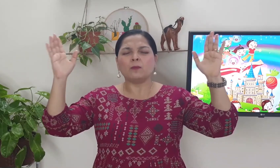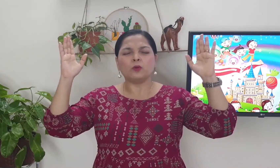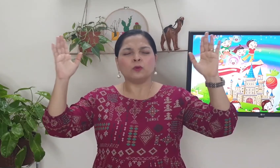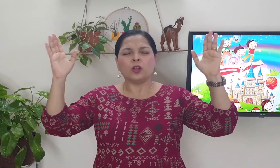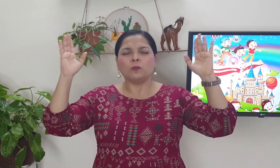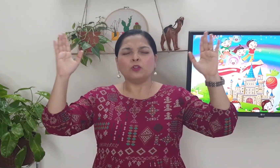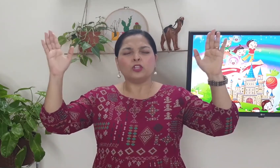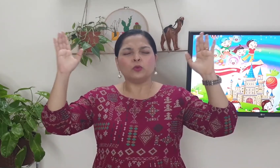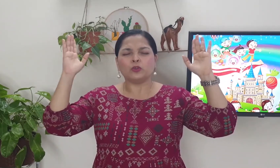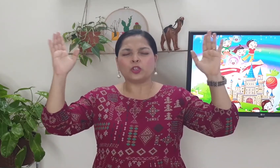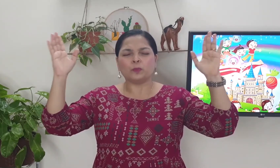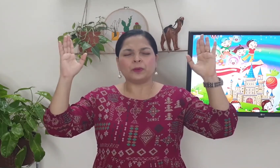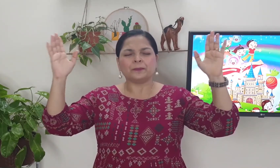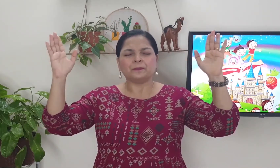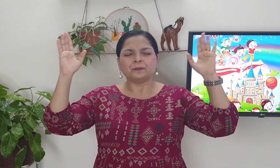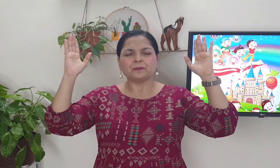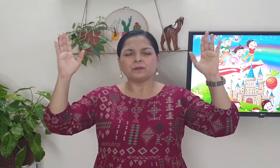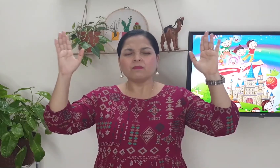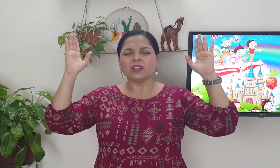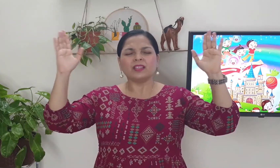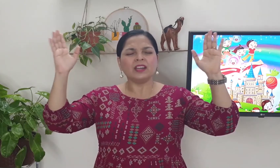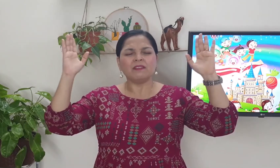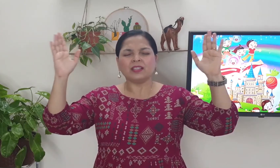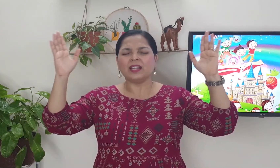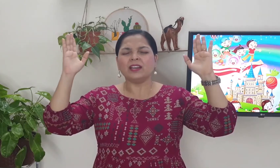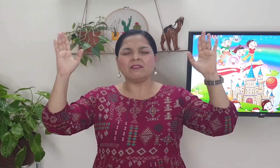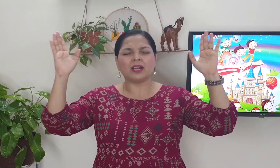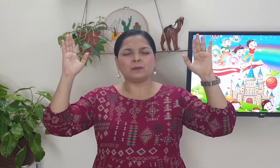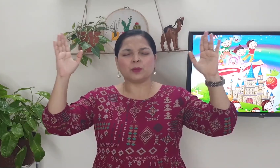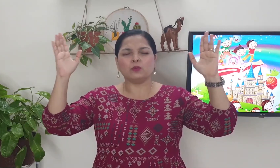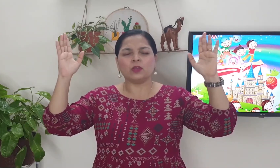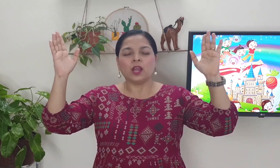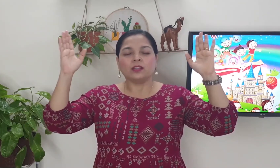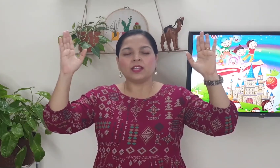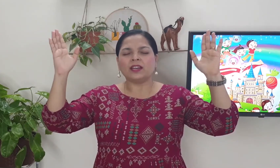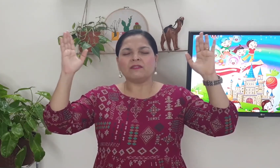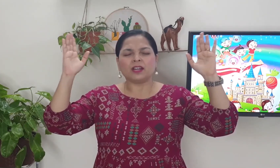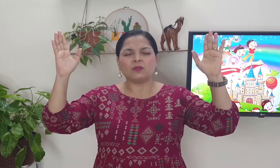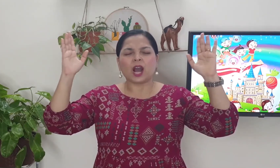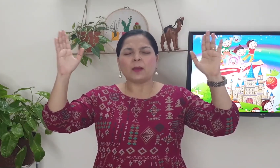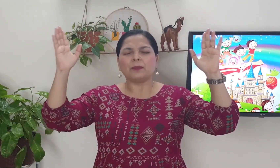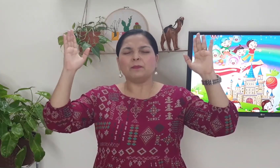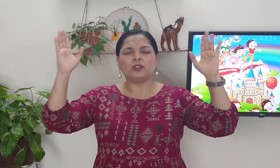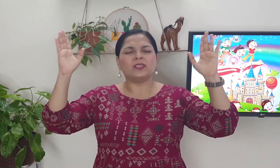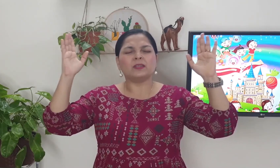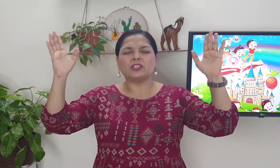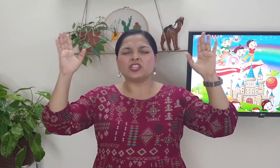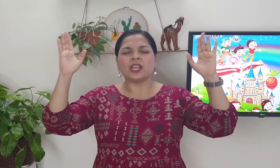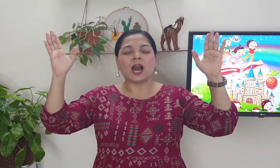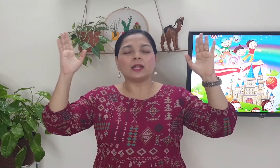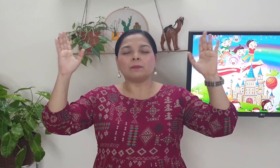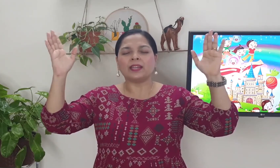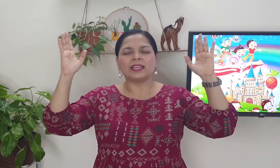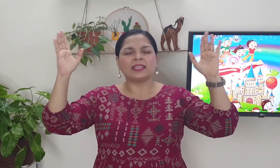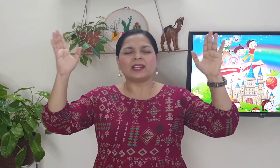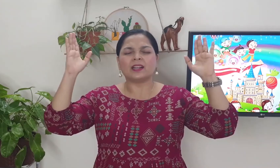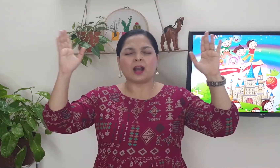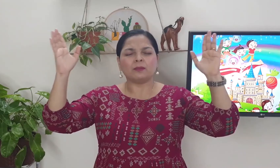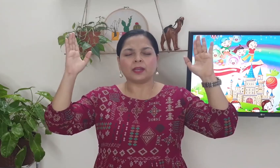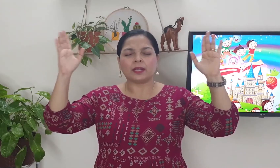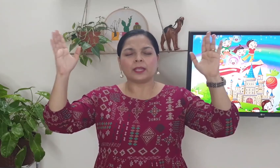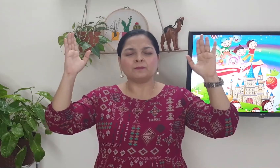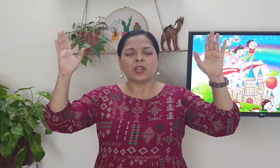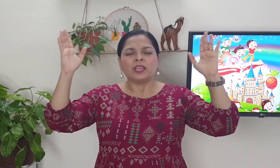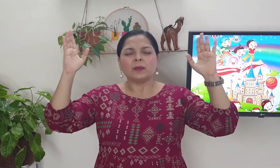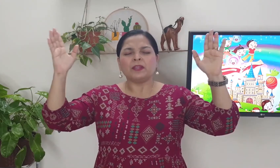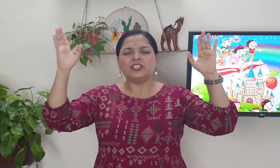जीवनेत पिता परमेश्वर तुझं नाव बोलते पिता परमेश्वर, धन्यवाद करते पिता परमेश्वर, धन्यवाद त्या तुमची तुझी बुद्धी आणि सामर्थ्य त्यांच्या जीवनामध्ये